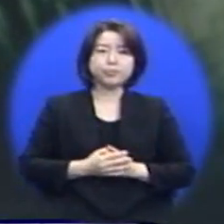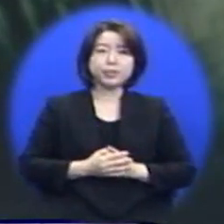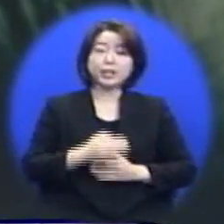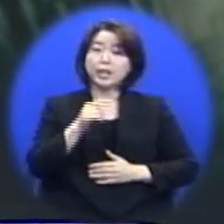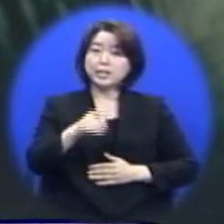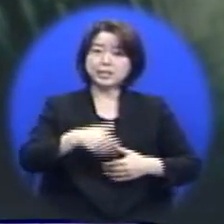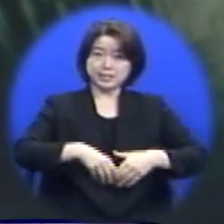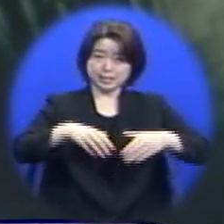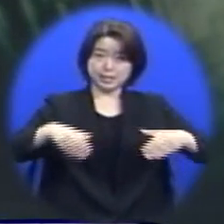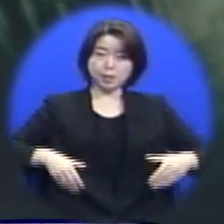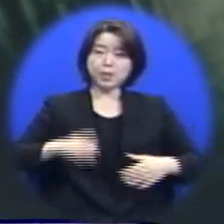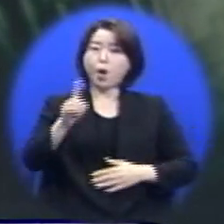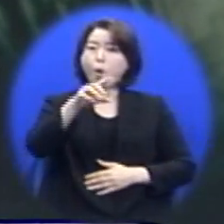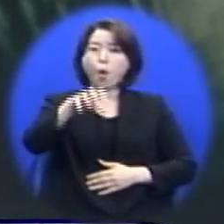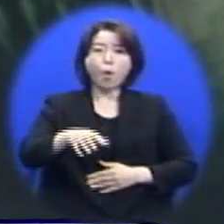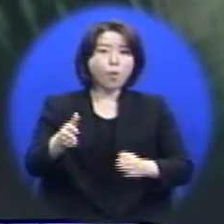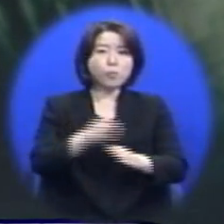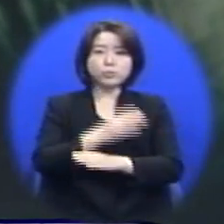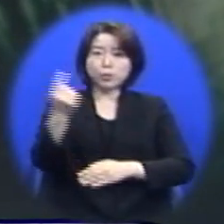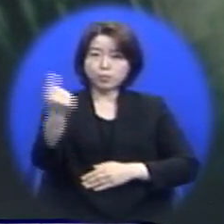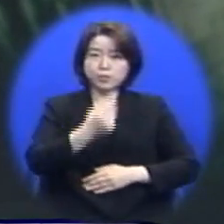이 담대함이 어디서 옵니까?